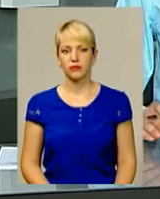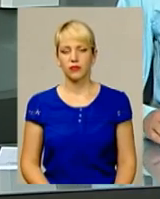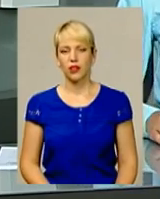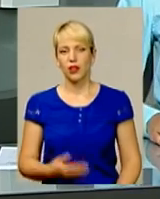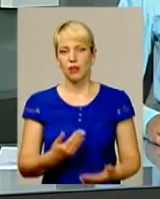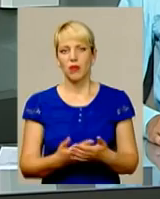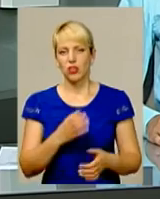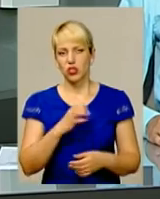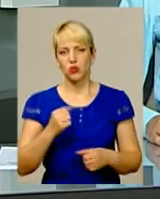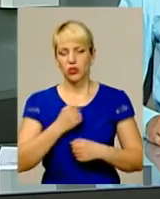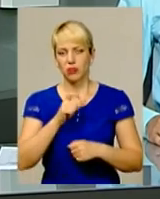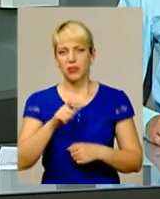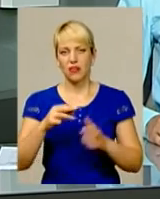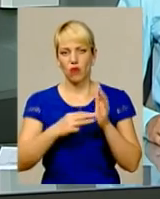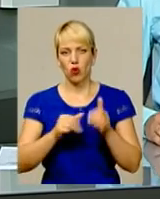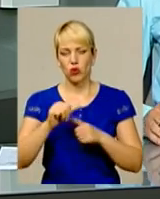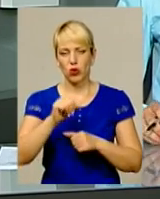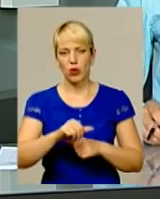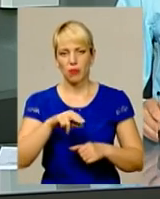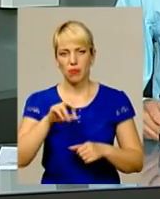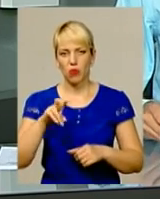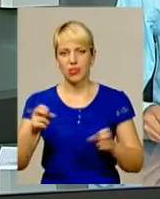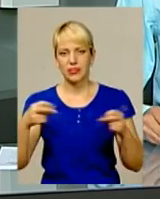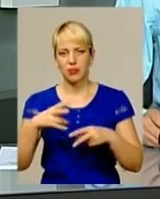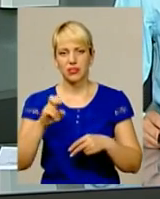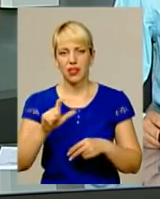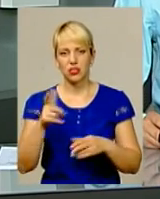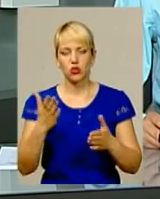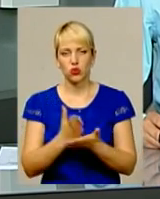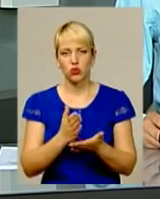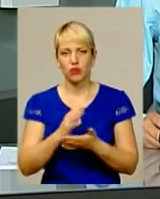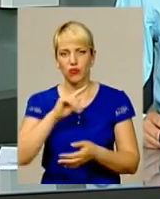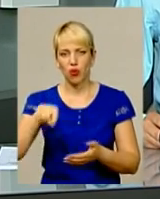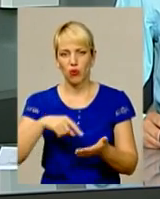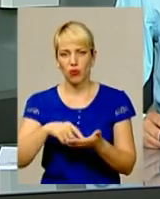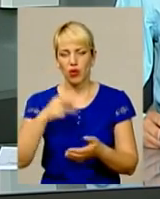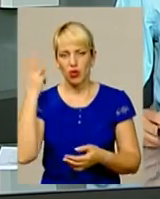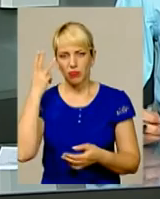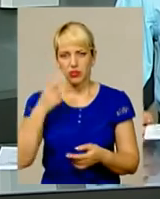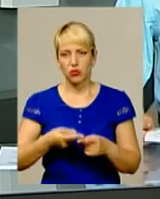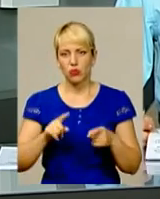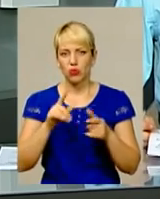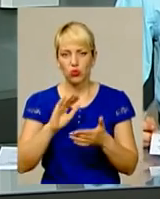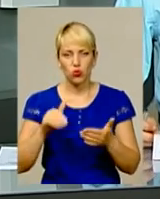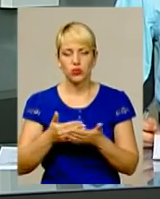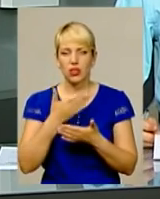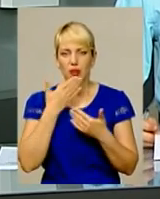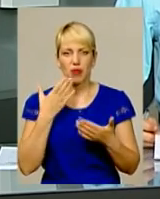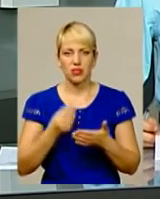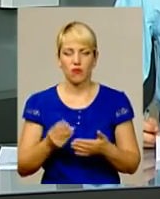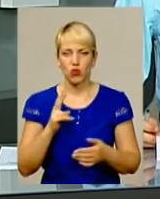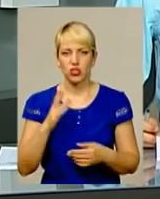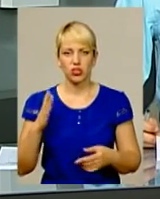Майже сотня бійців 8-го окремого полку спеціального призначення, що дислокуються в обласному центрі, і досі не мають власного